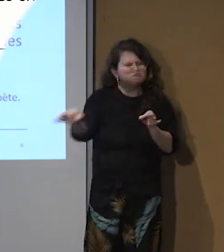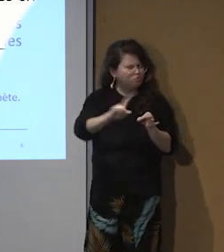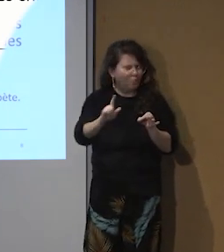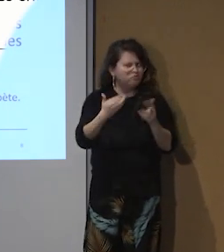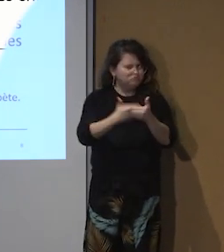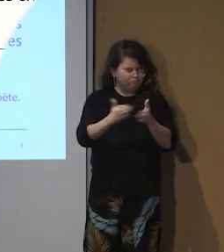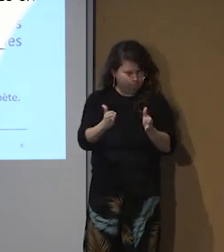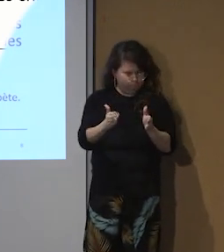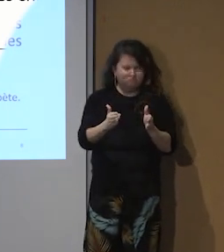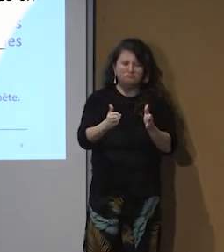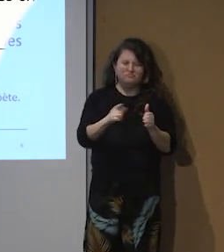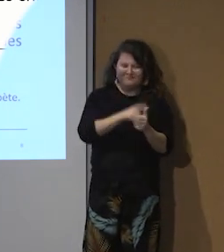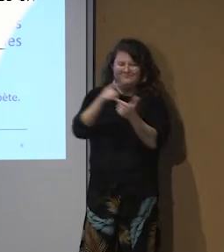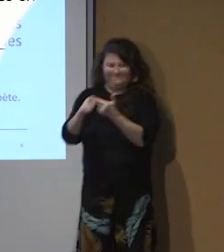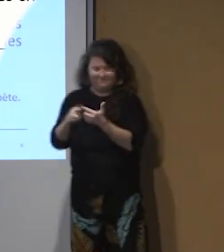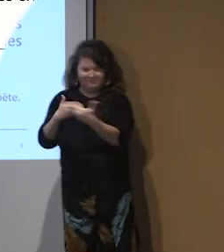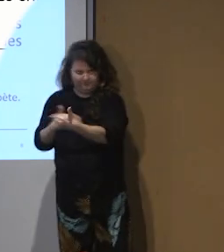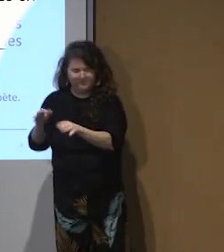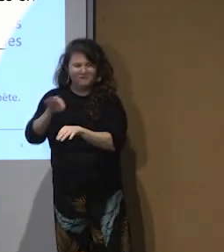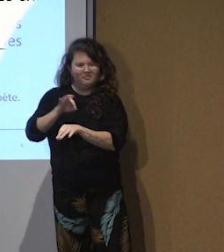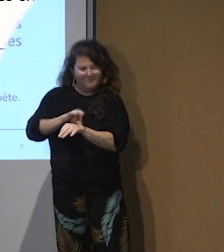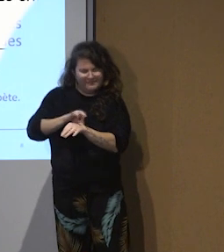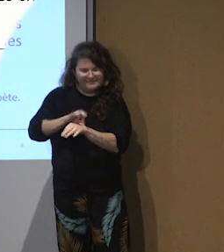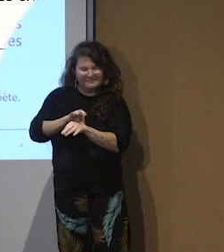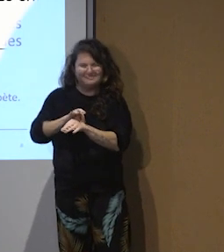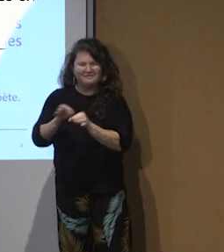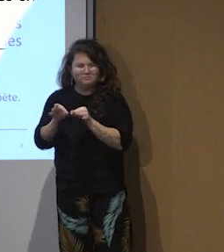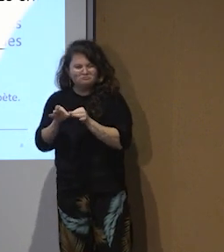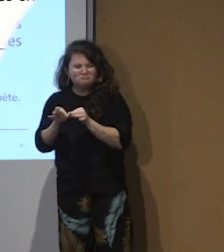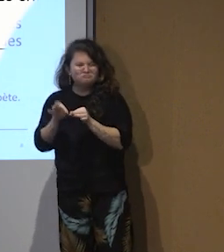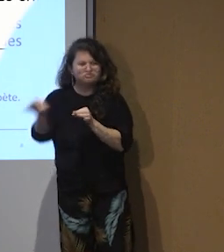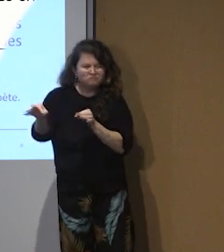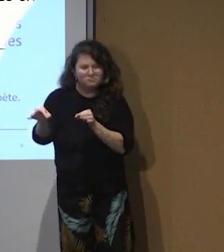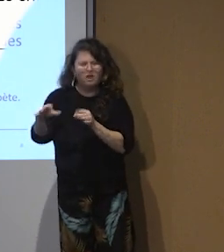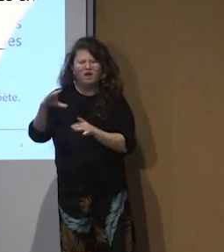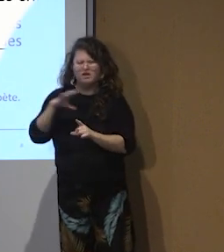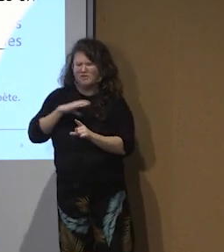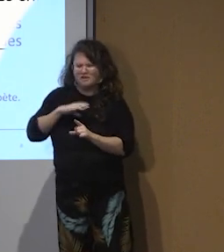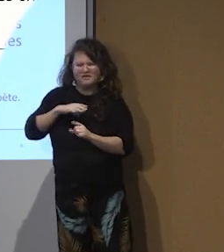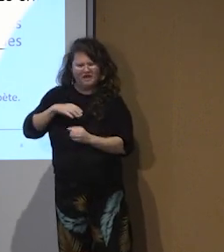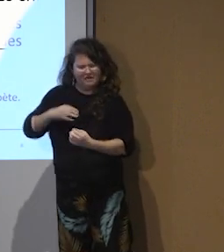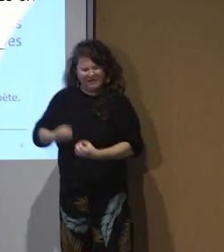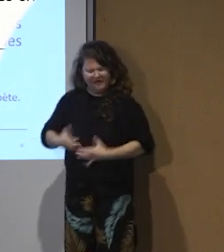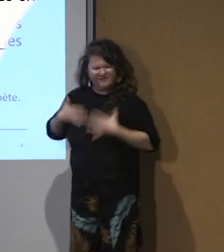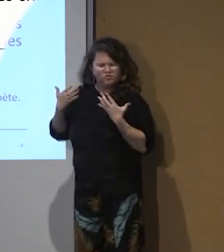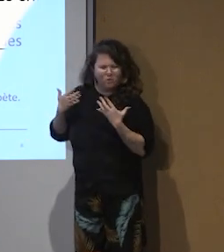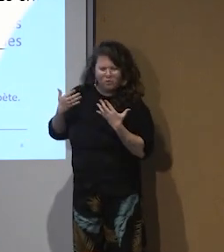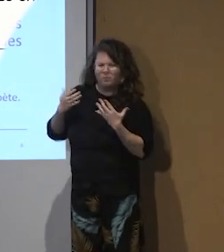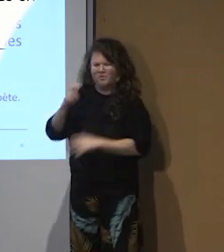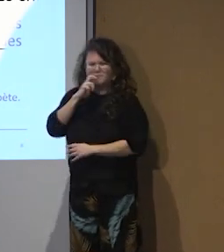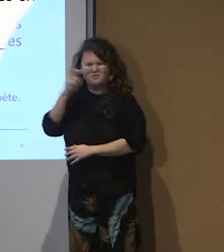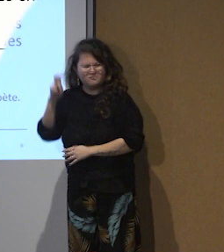maladies transmissibles avec les infections, la tuberculose, le palu, le VIH, et les